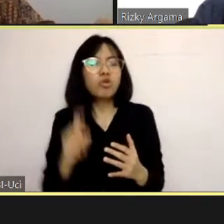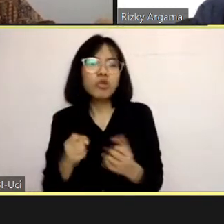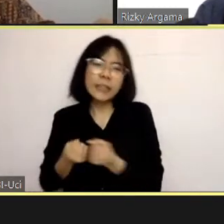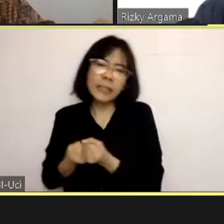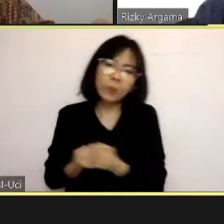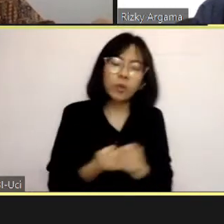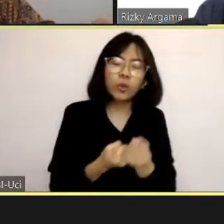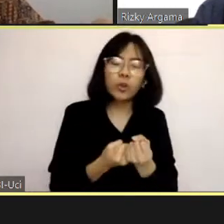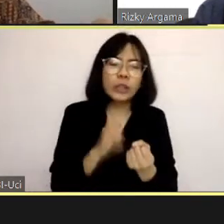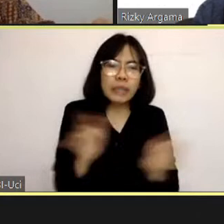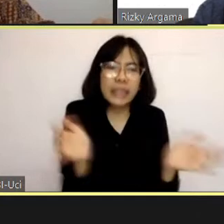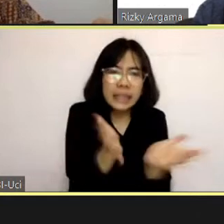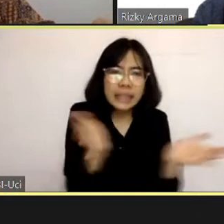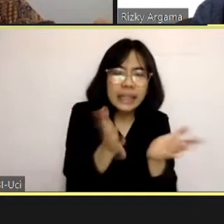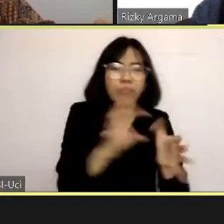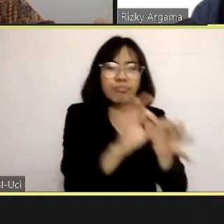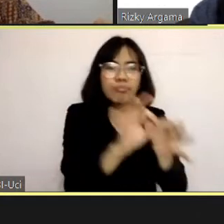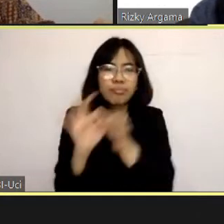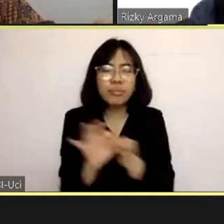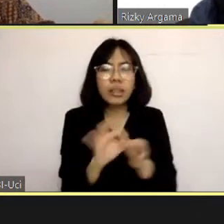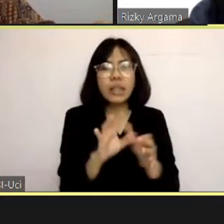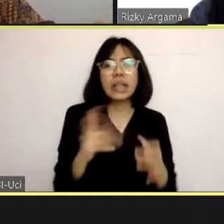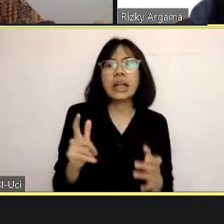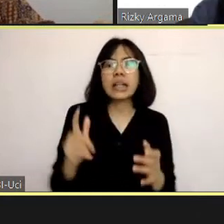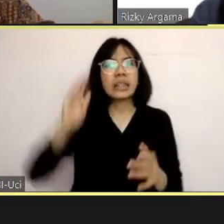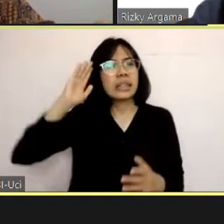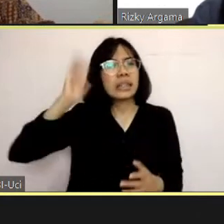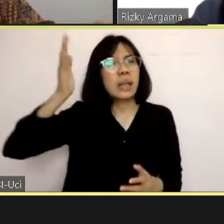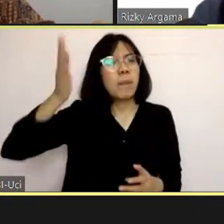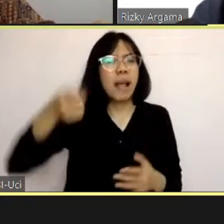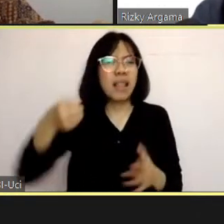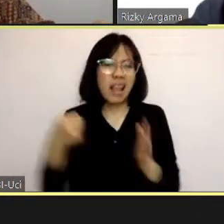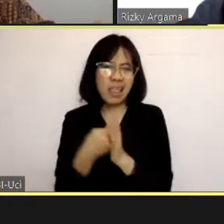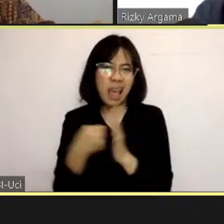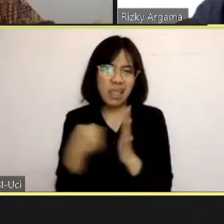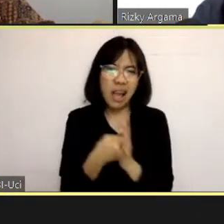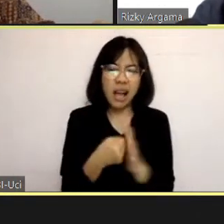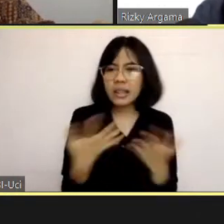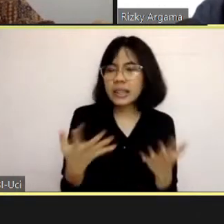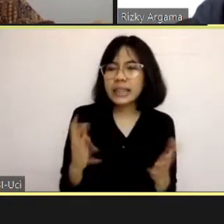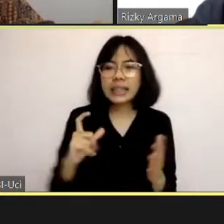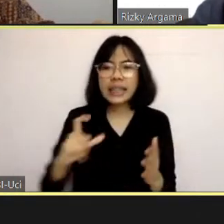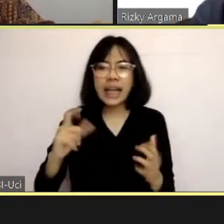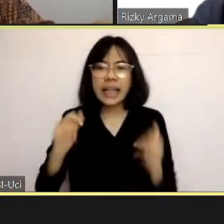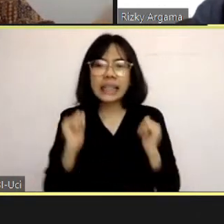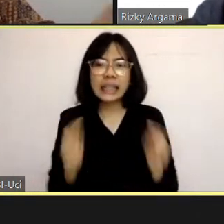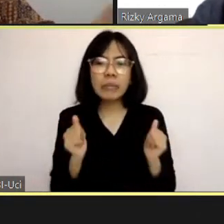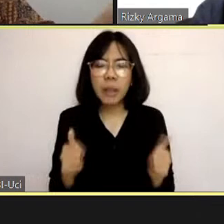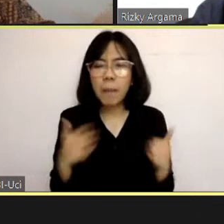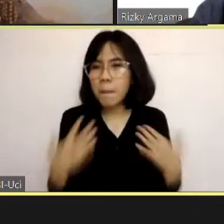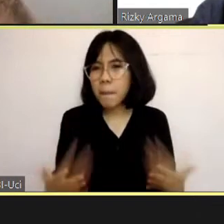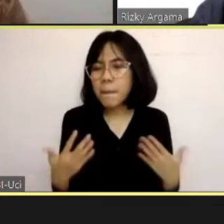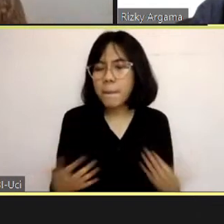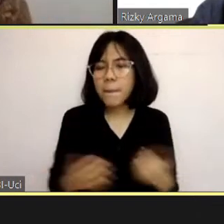kesiapan lembaga masyarakat sipil menghadapi tantangan ke depan tersebut? Saya pikir ini Mas Tom dan Bang Eri bisa merespon atas pertanyaan ini.